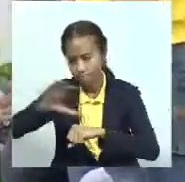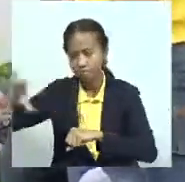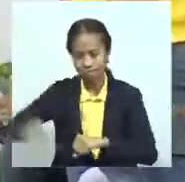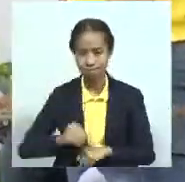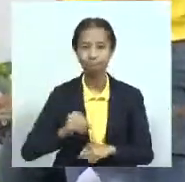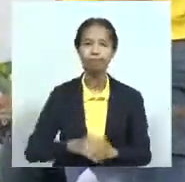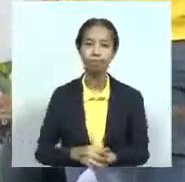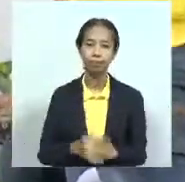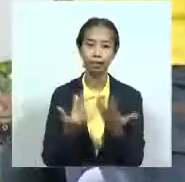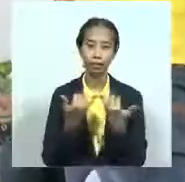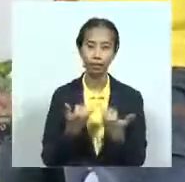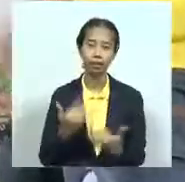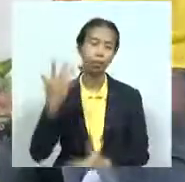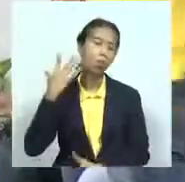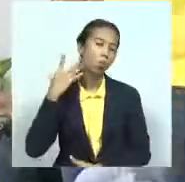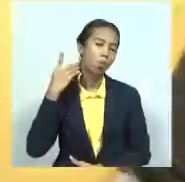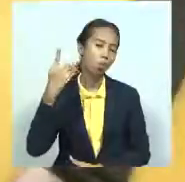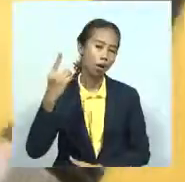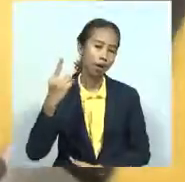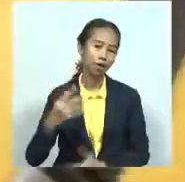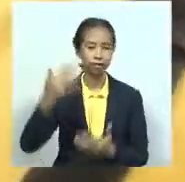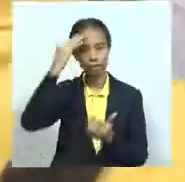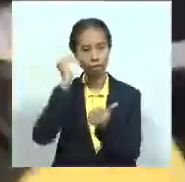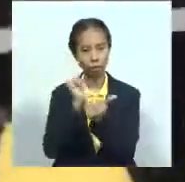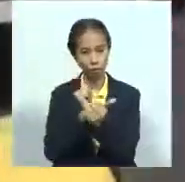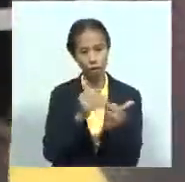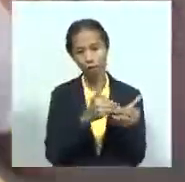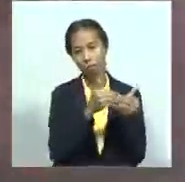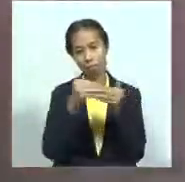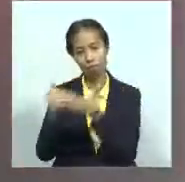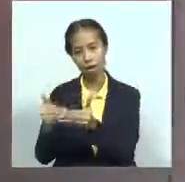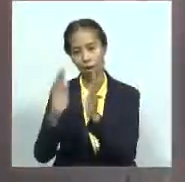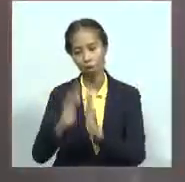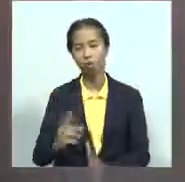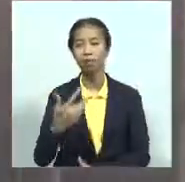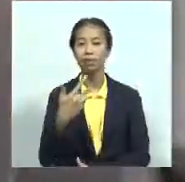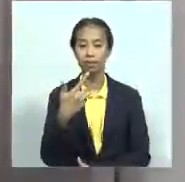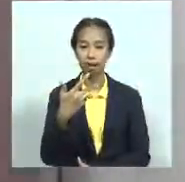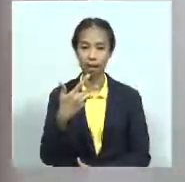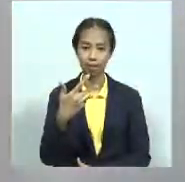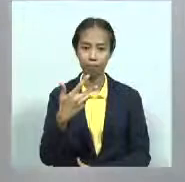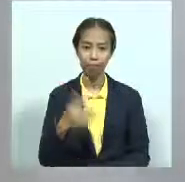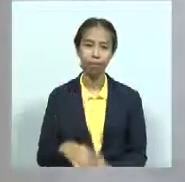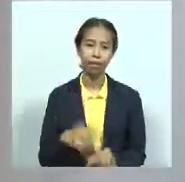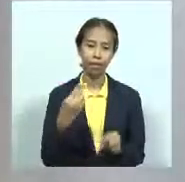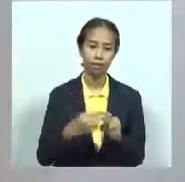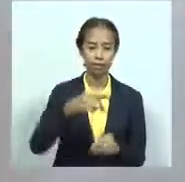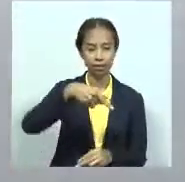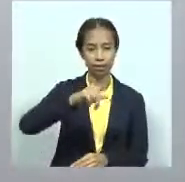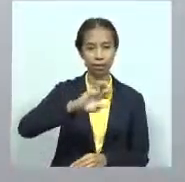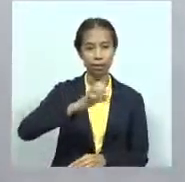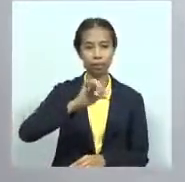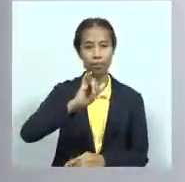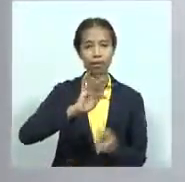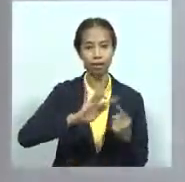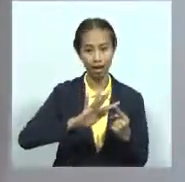ค่ะนอกจากนี้นะคะเมื่อวานนี้ทางเจ้าหน้าที่ตำรวจก็ได้นำตัวผู้ต้องหา3คนประกอบด้วยนายปิยะพวงเก